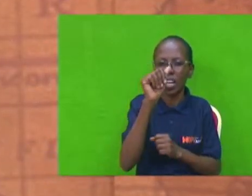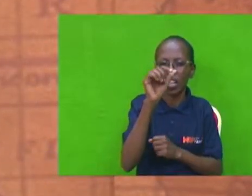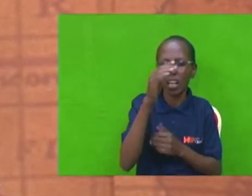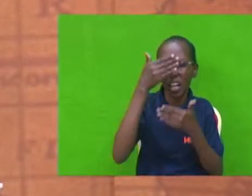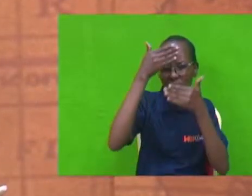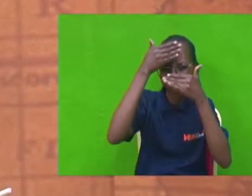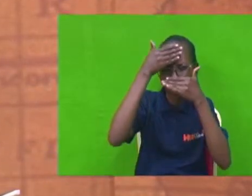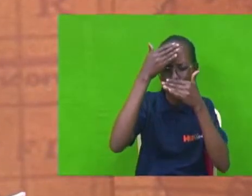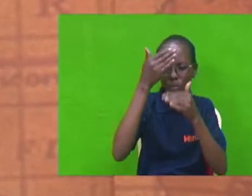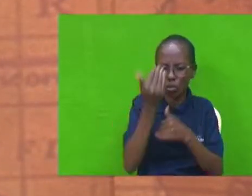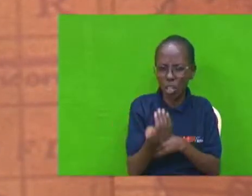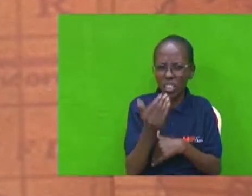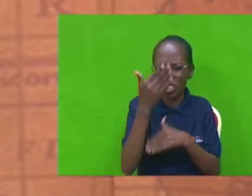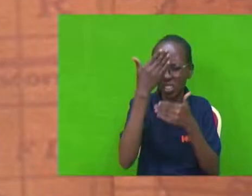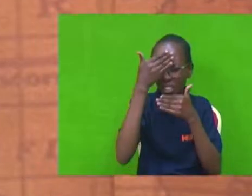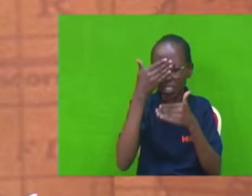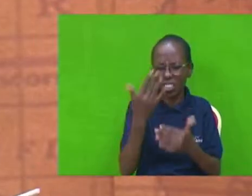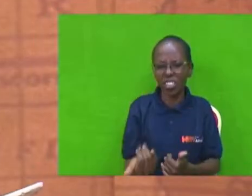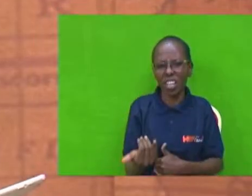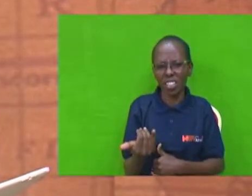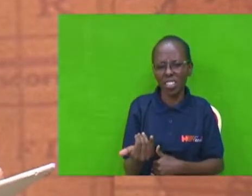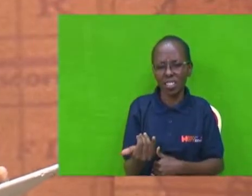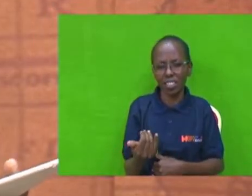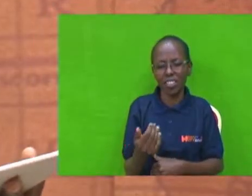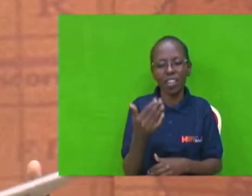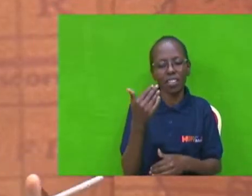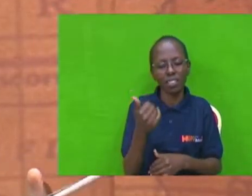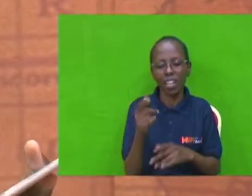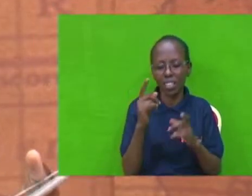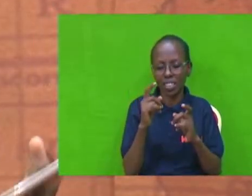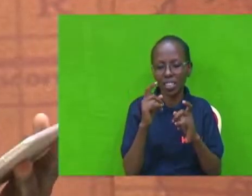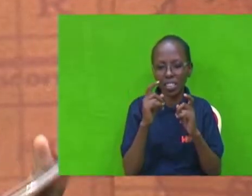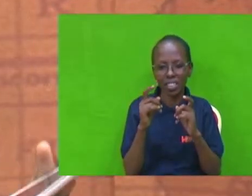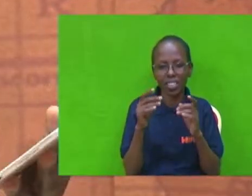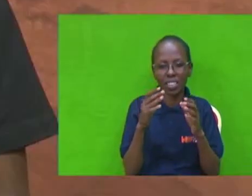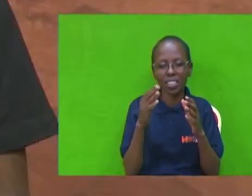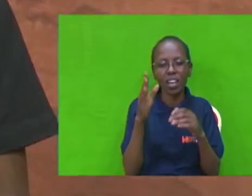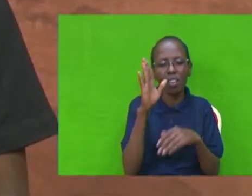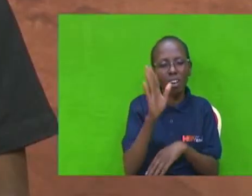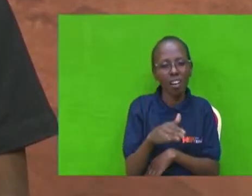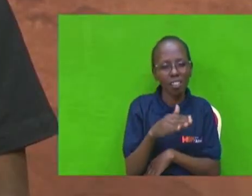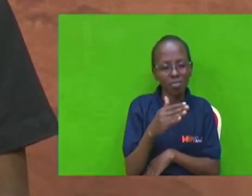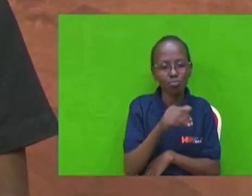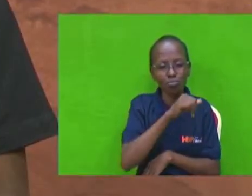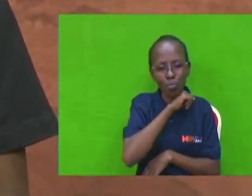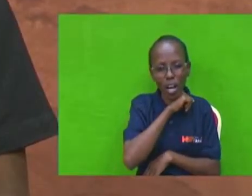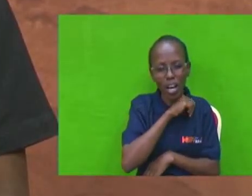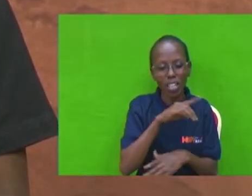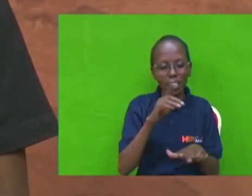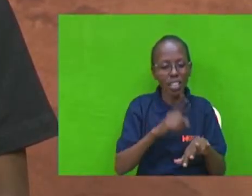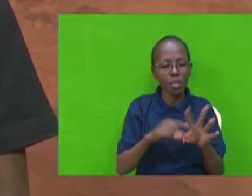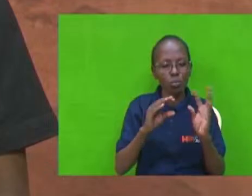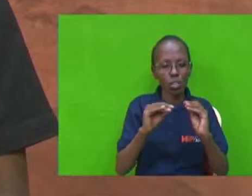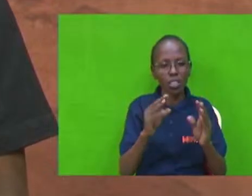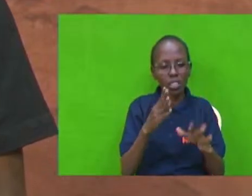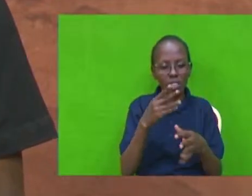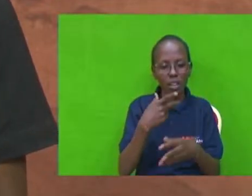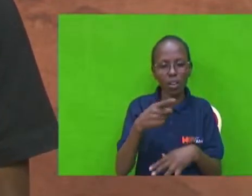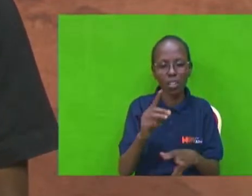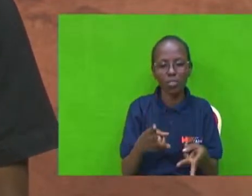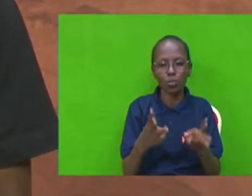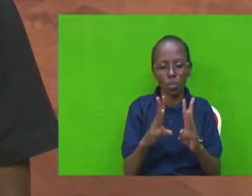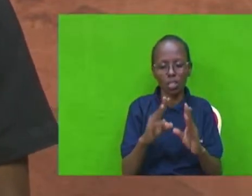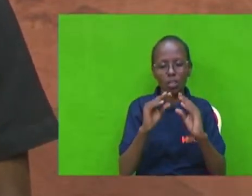mtoto? Mtoto ni muasi. Unaona? Sasa ina maana kumbe watoto wetu pia tukiwafunza katika njia inayofaa wanaweza fanya vitu